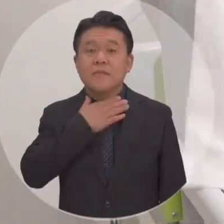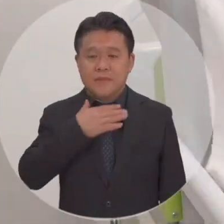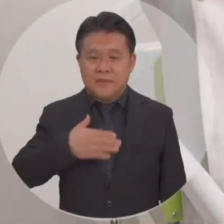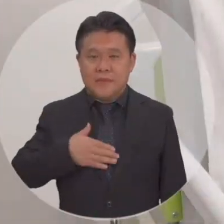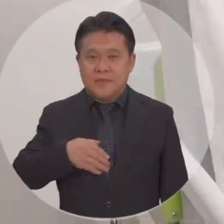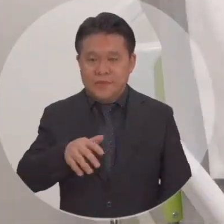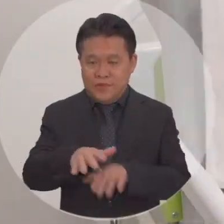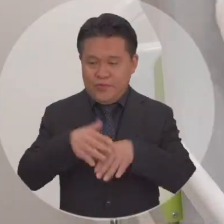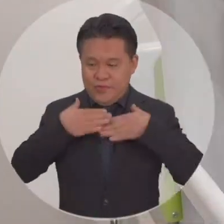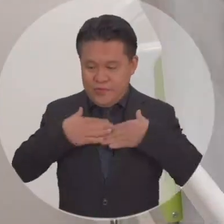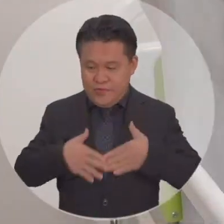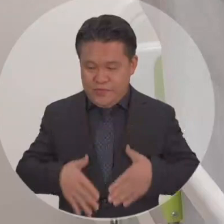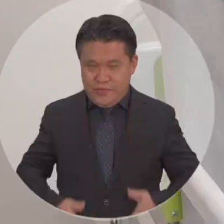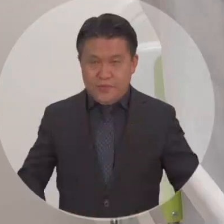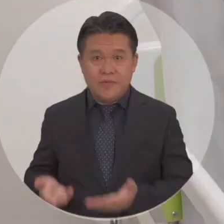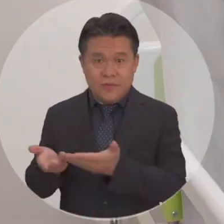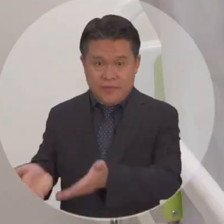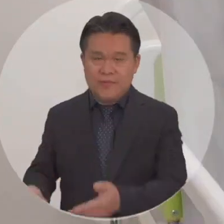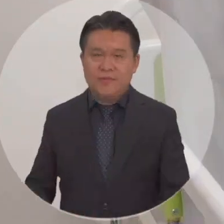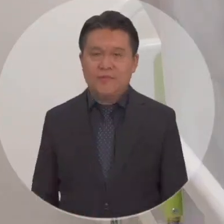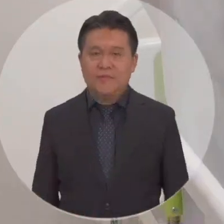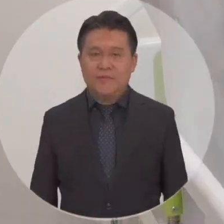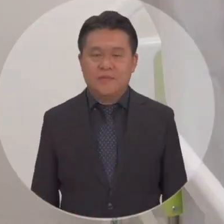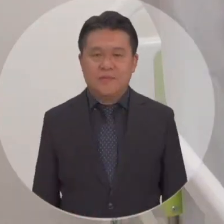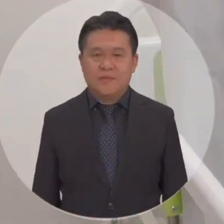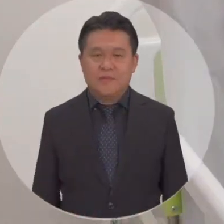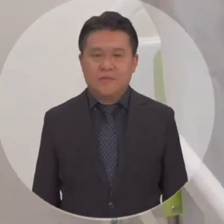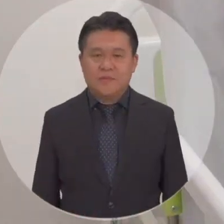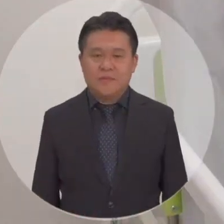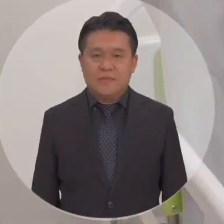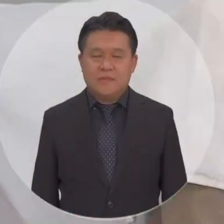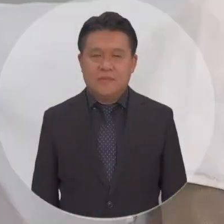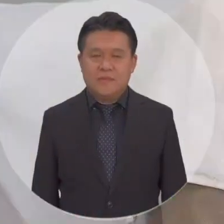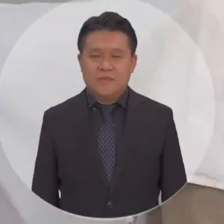목과 가슴 부위에 수건을 대어줍니다.